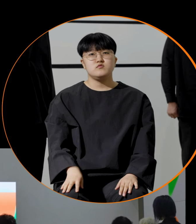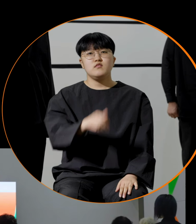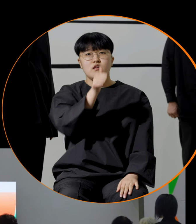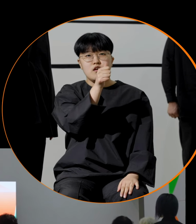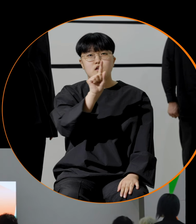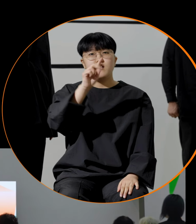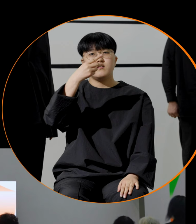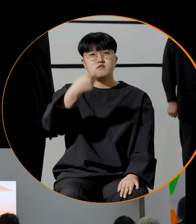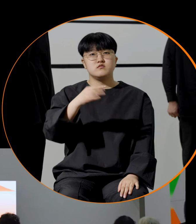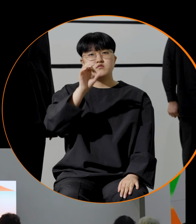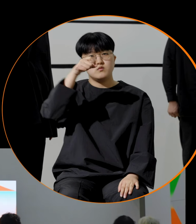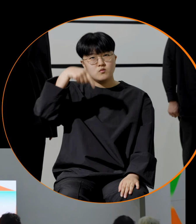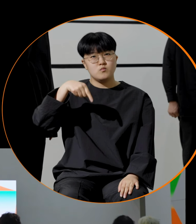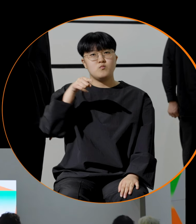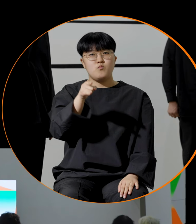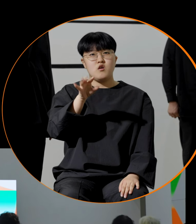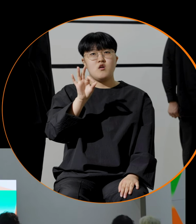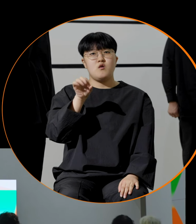하드웨어 흙,